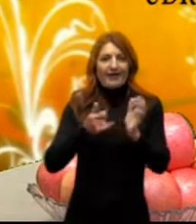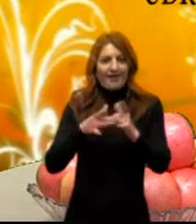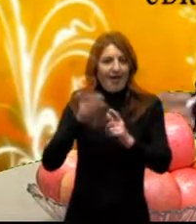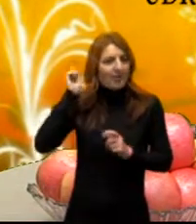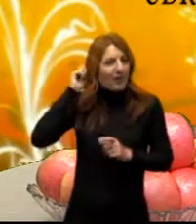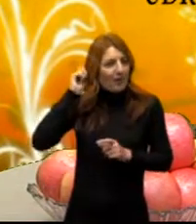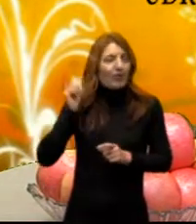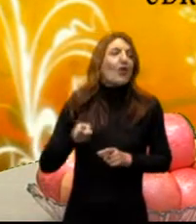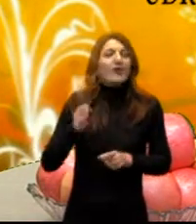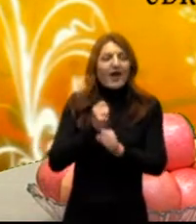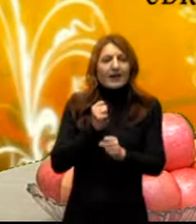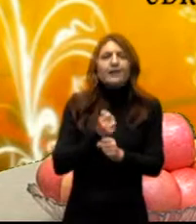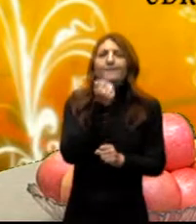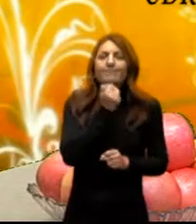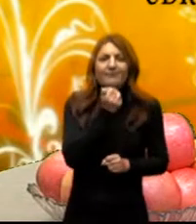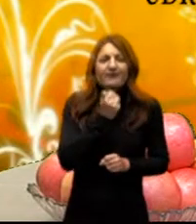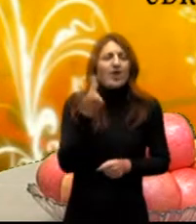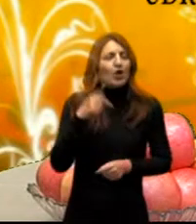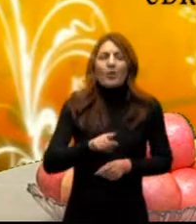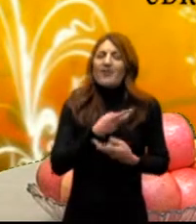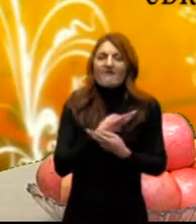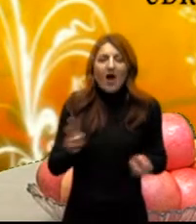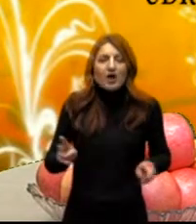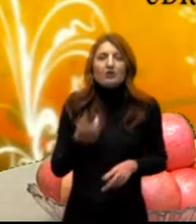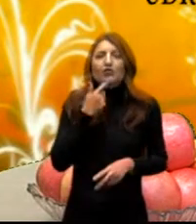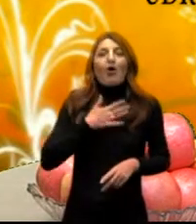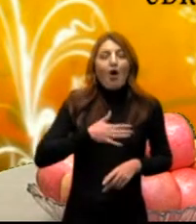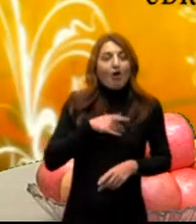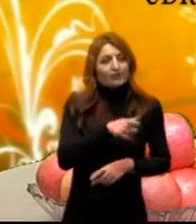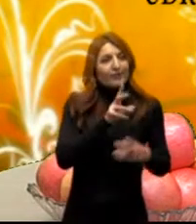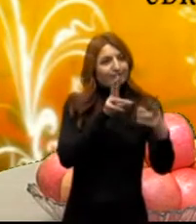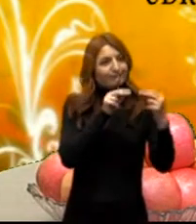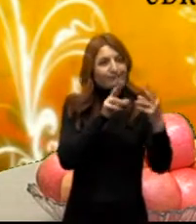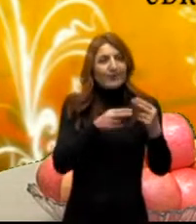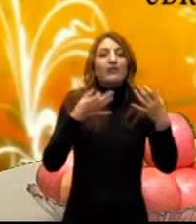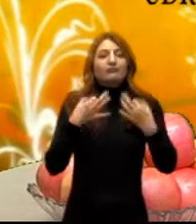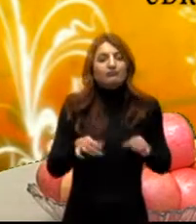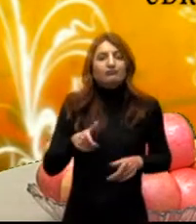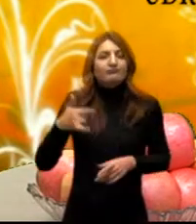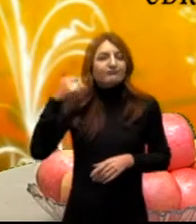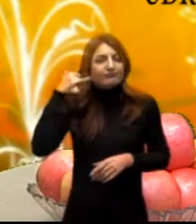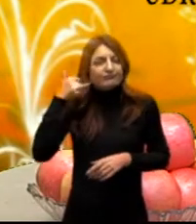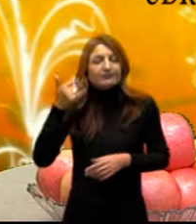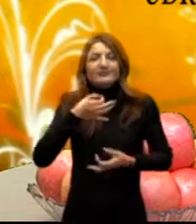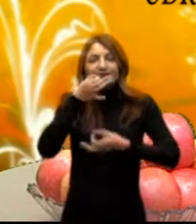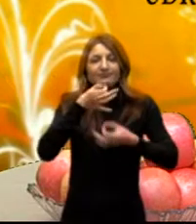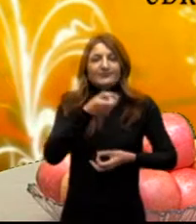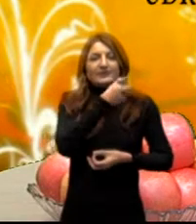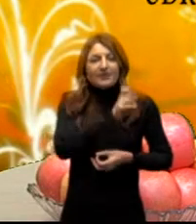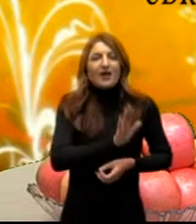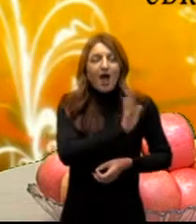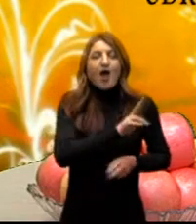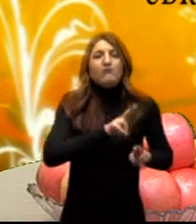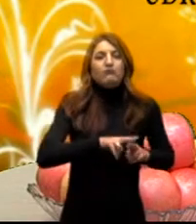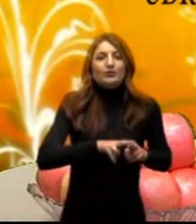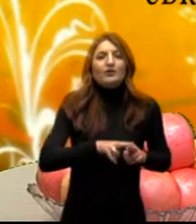to sad uopće nije ovdje sada bitno. Međutim, kogod vas želi kontaktirati, može nazvati naš infotelefon, a vi ćete biti